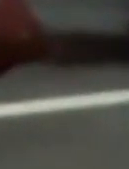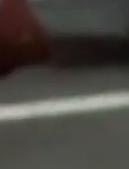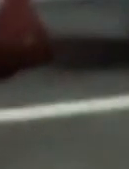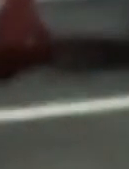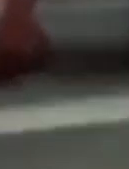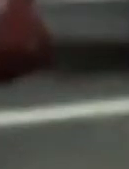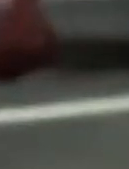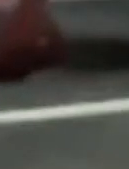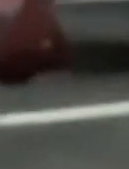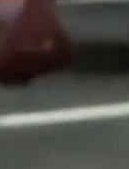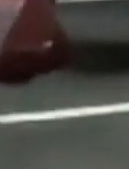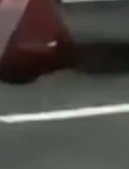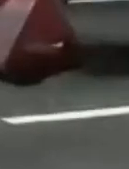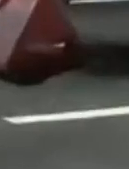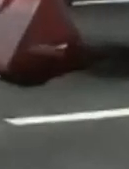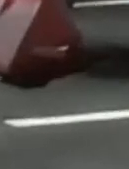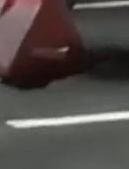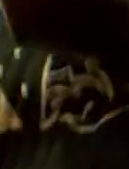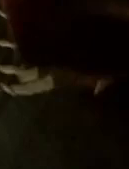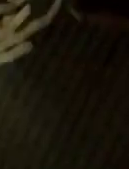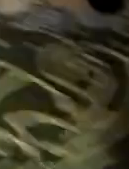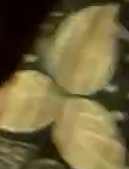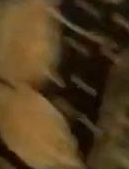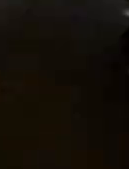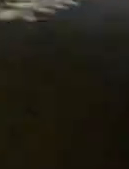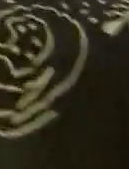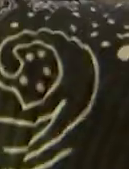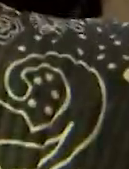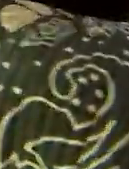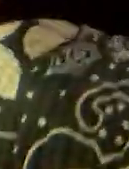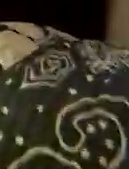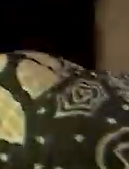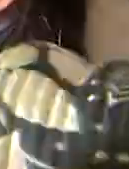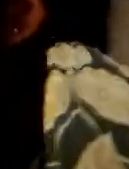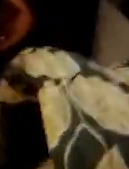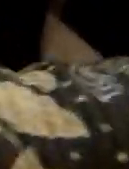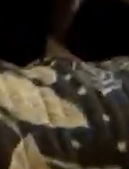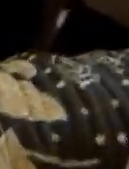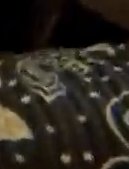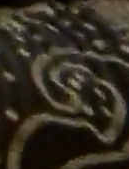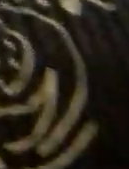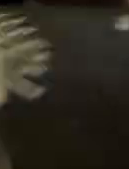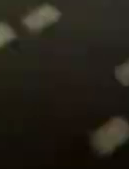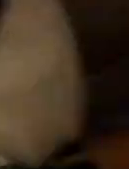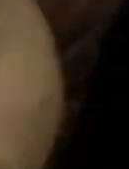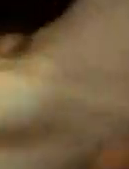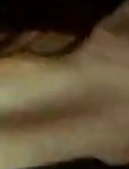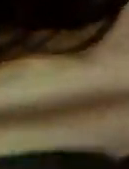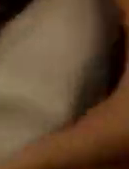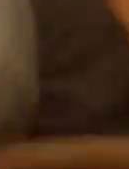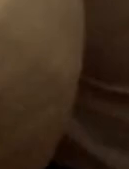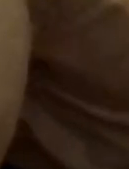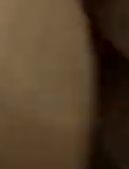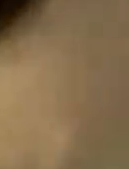peruntukan, Rachel akan ditilang Rp500.000. Rachel juga dapat disangkakan pasal 288 tentang surat tanda